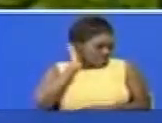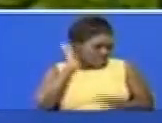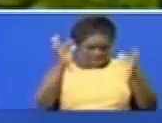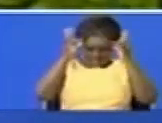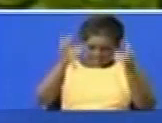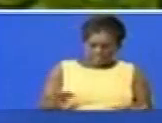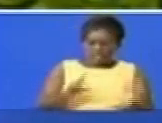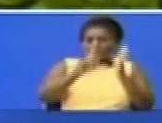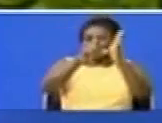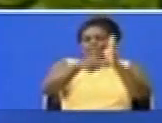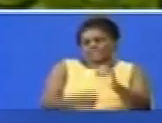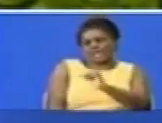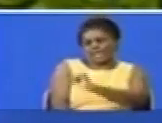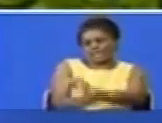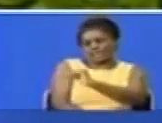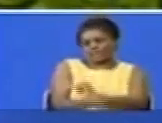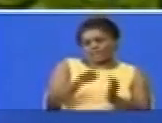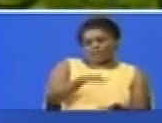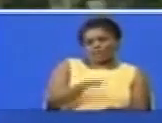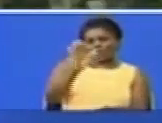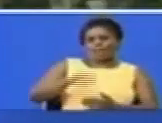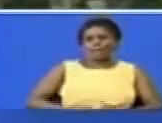kisha nitakuwa arifu mengi zaidi.